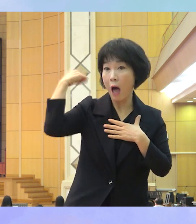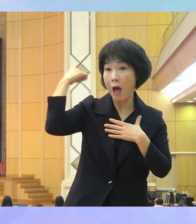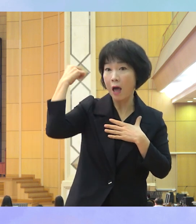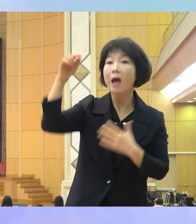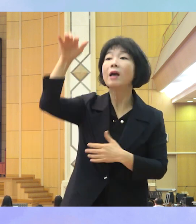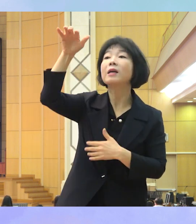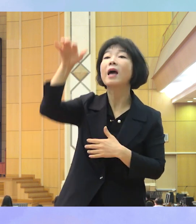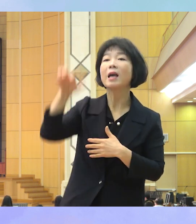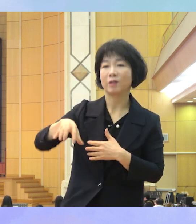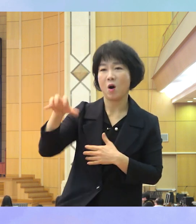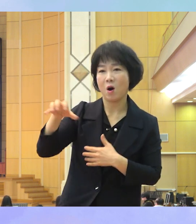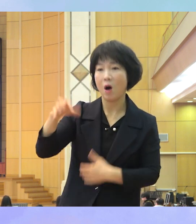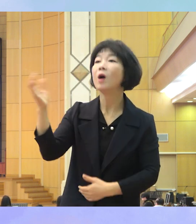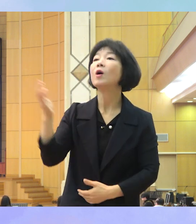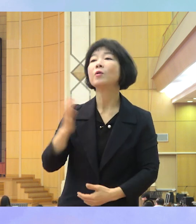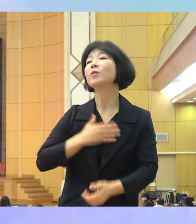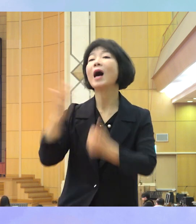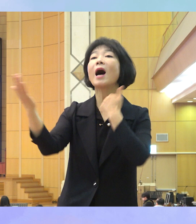뒤에서